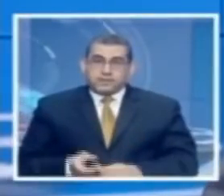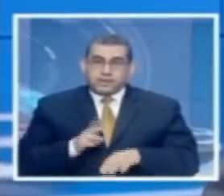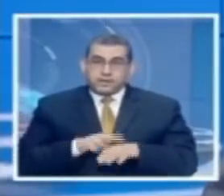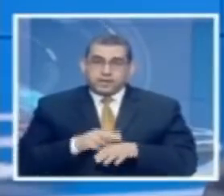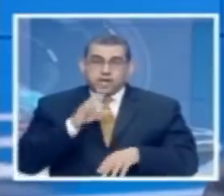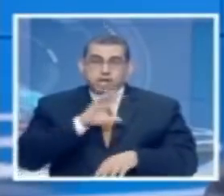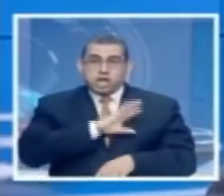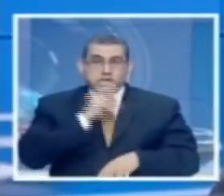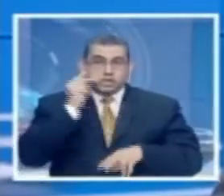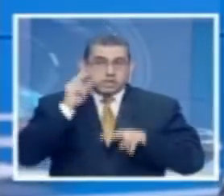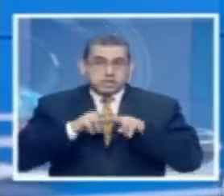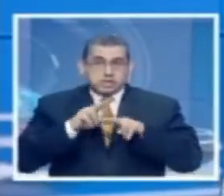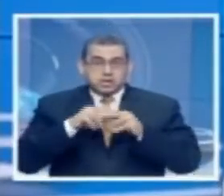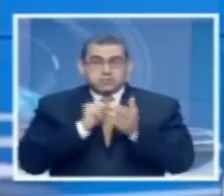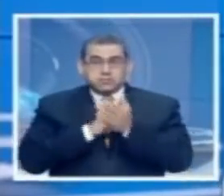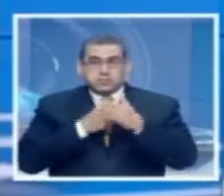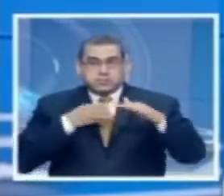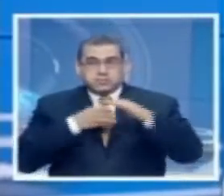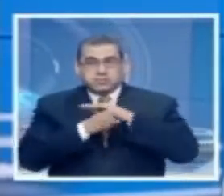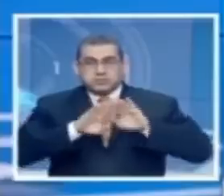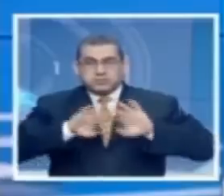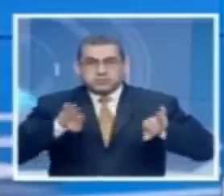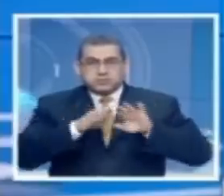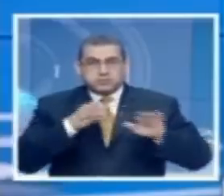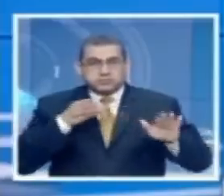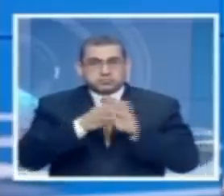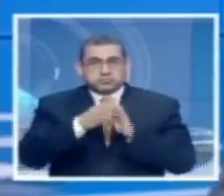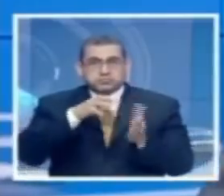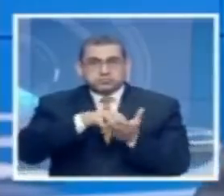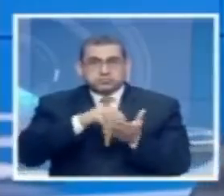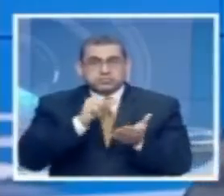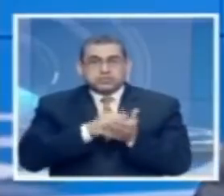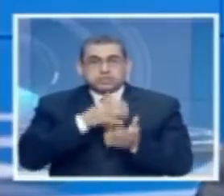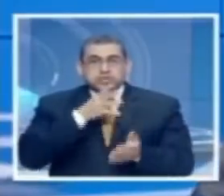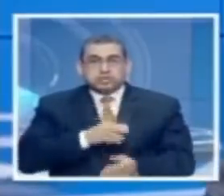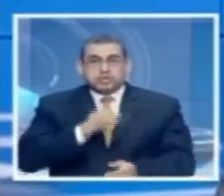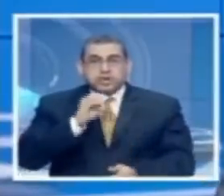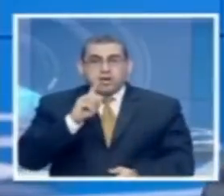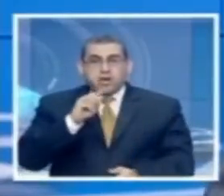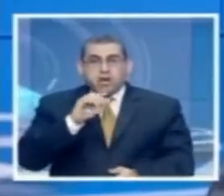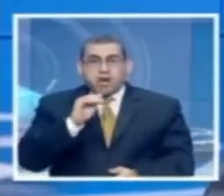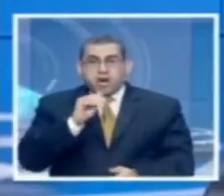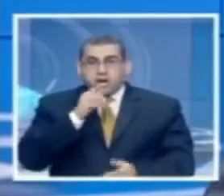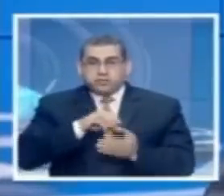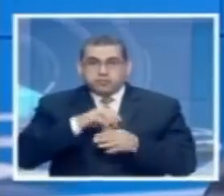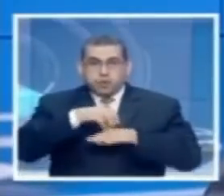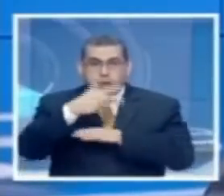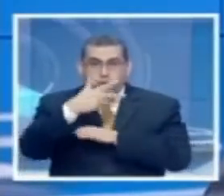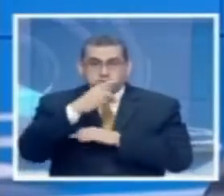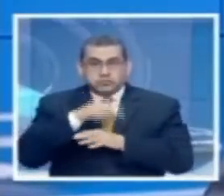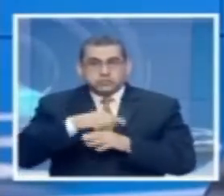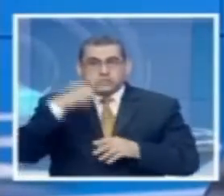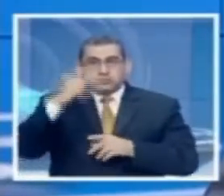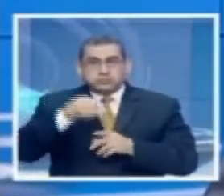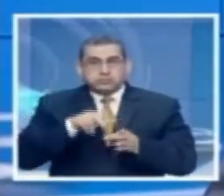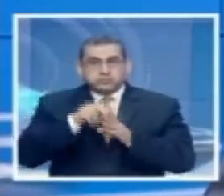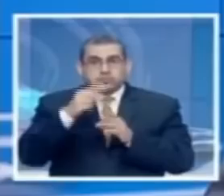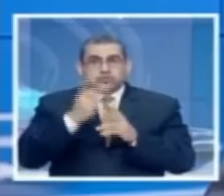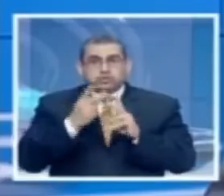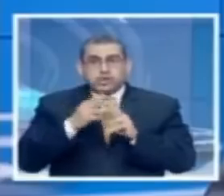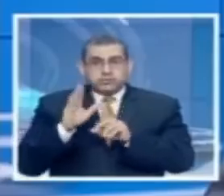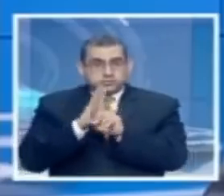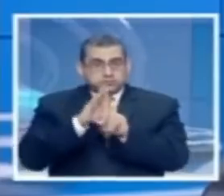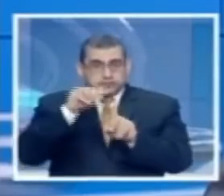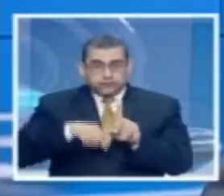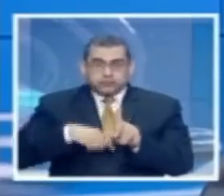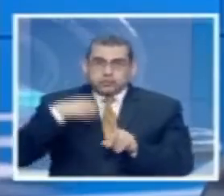وقد اقتحمت قوات الاحتلال منازل الفلسطينيه في حي الشيخ جراح بالقدس المحتله، وقد اعتدت بالضرب على المتضامنين مع